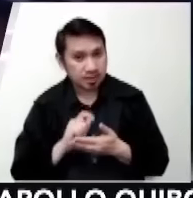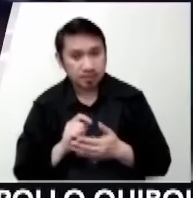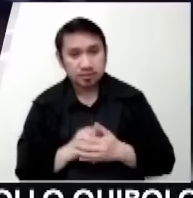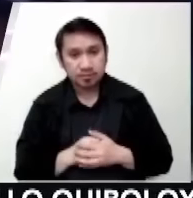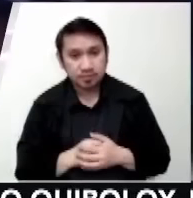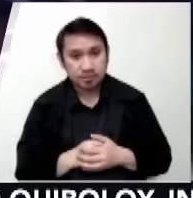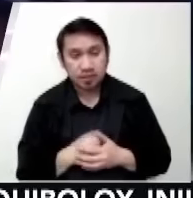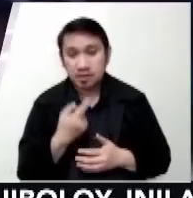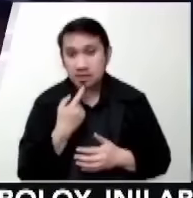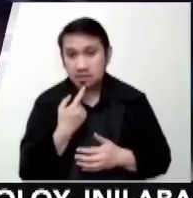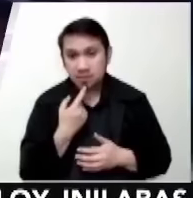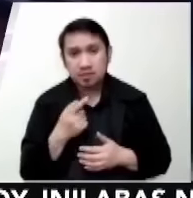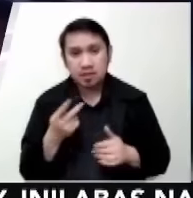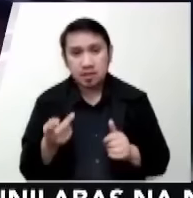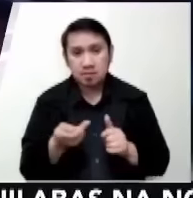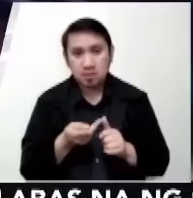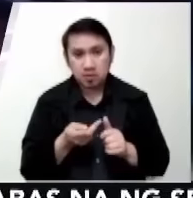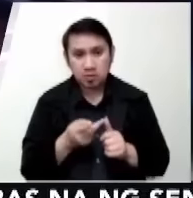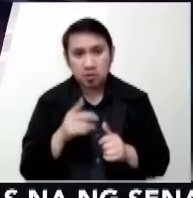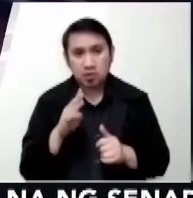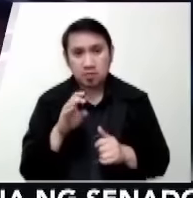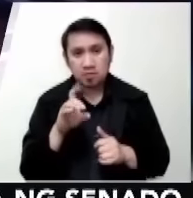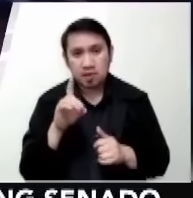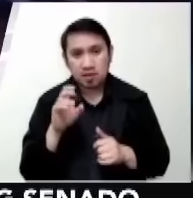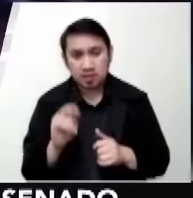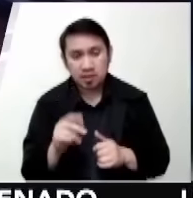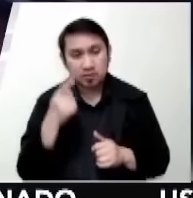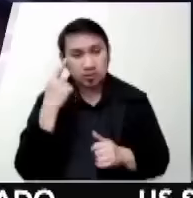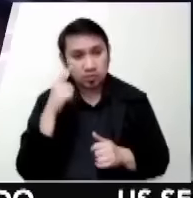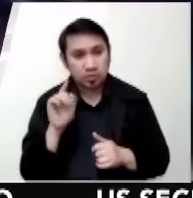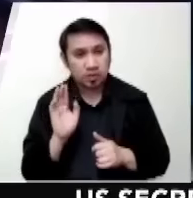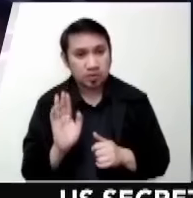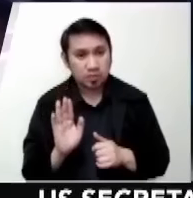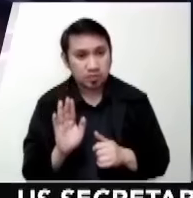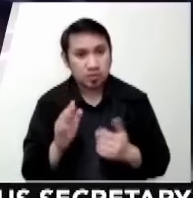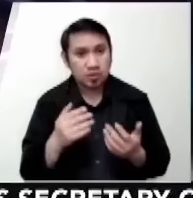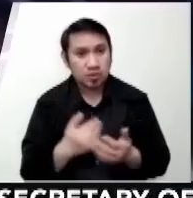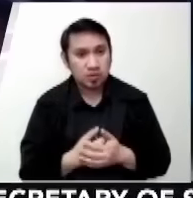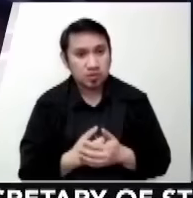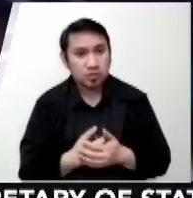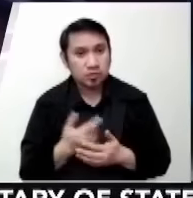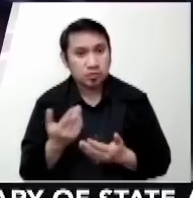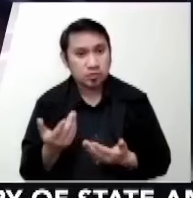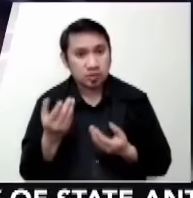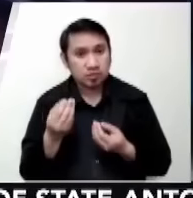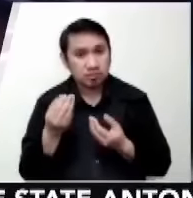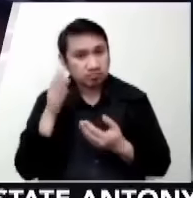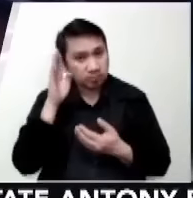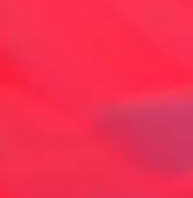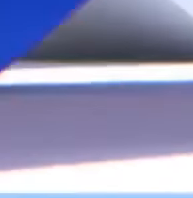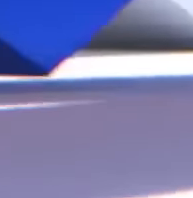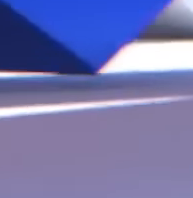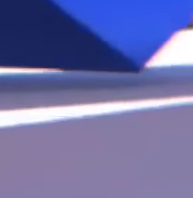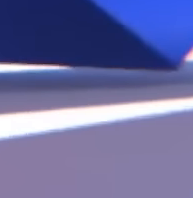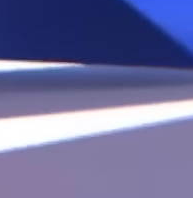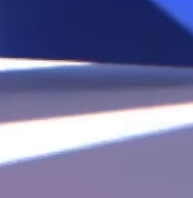President Biden. Inihiyag niya sa kanyang pulong yan kay Pangulong Bongbong Marcos. Nakatutok si Ivan